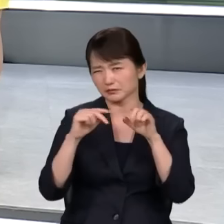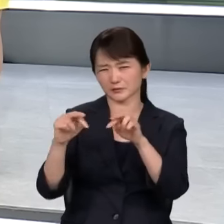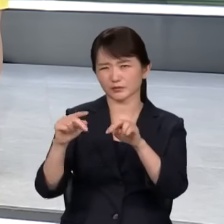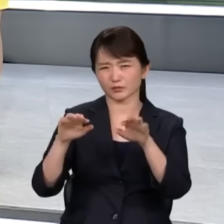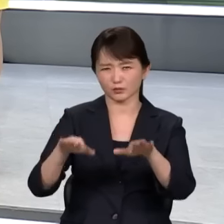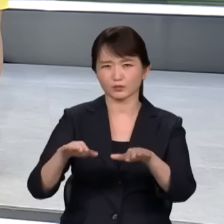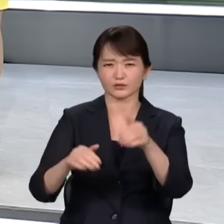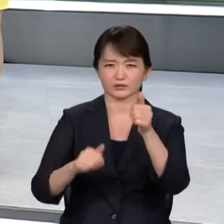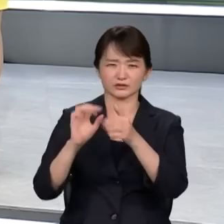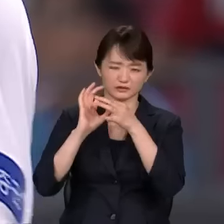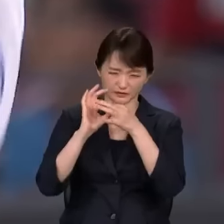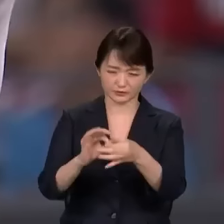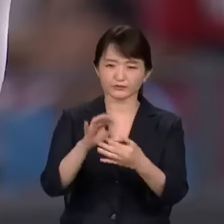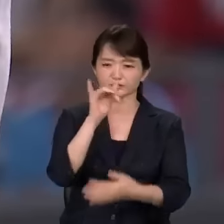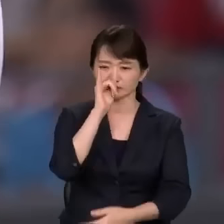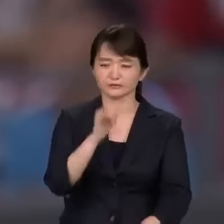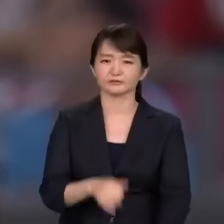기자입니다.